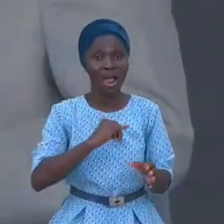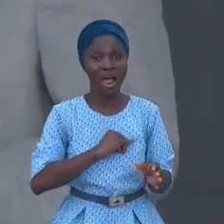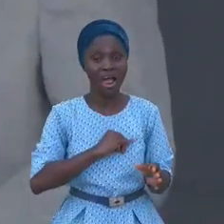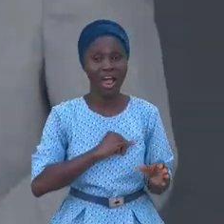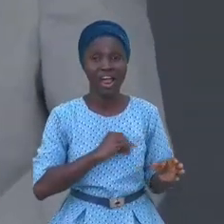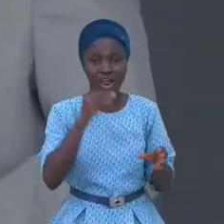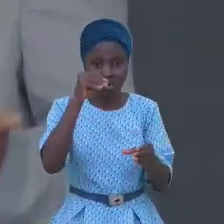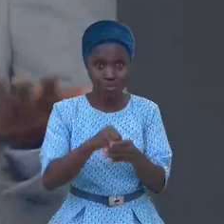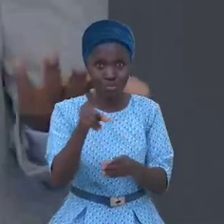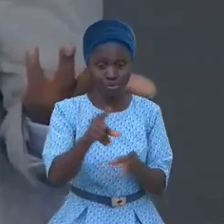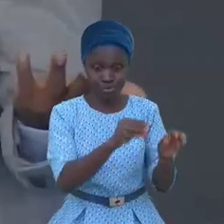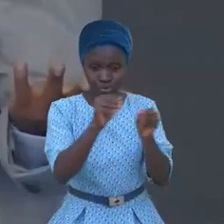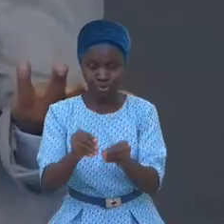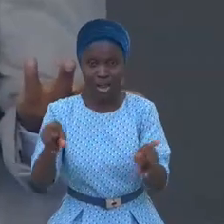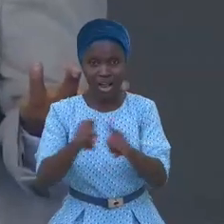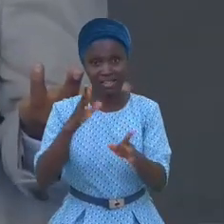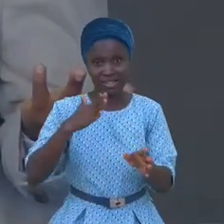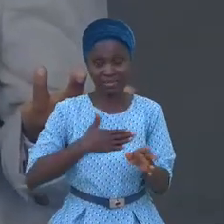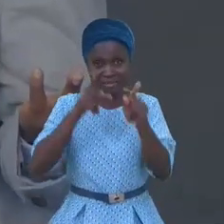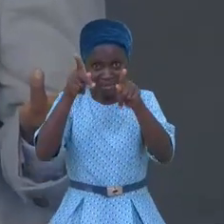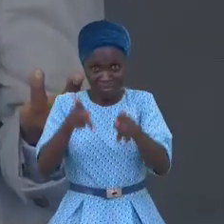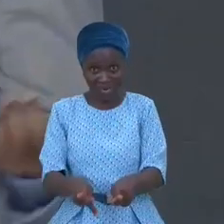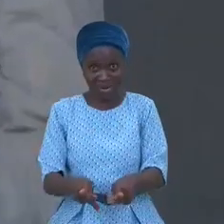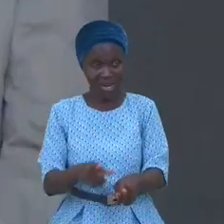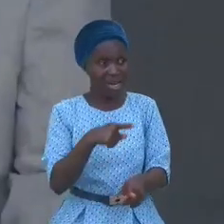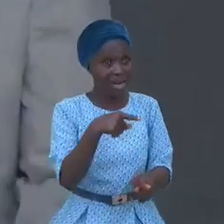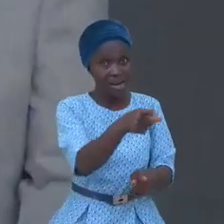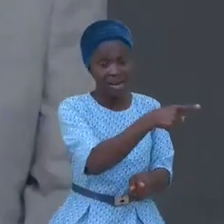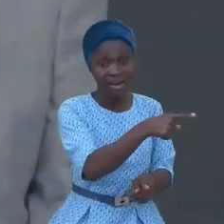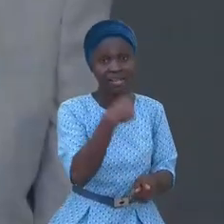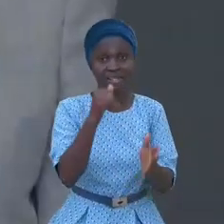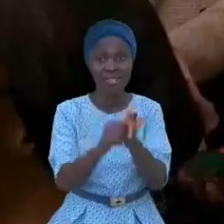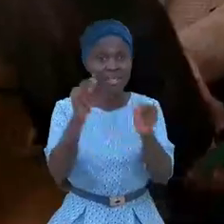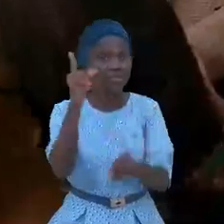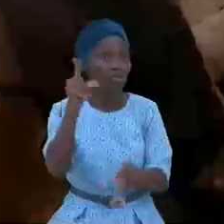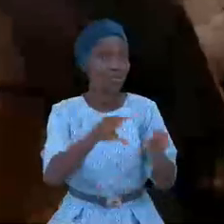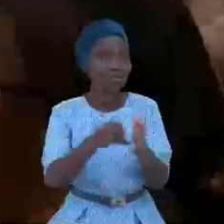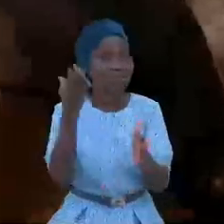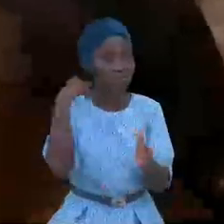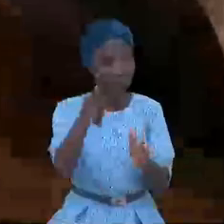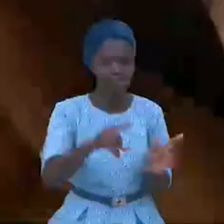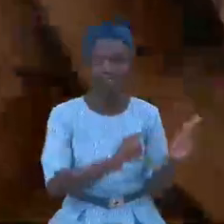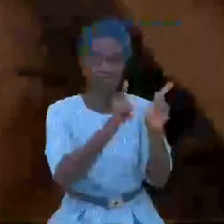je te lance comme candidat. Ils ont dit que personne n'a jamais fait ça avant. Va! Et fais-le.